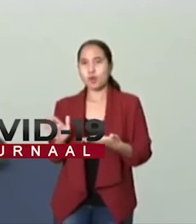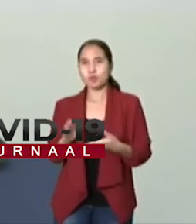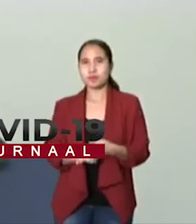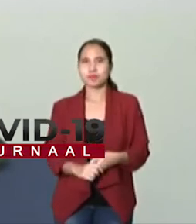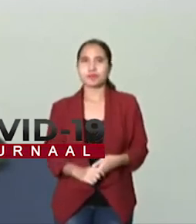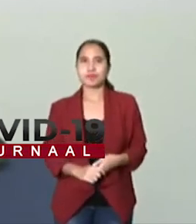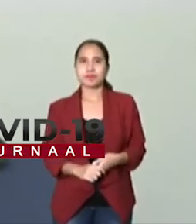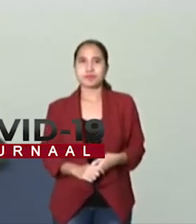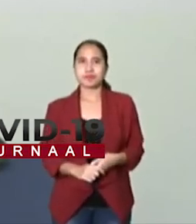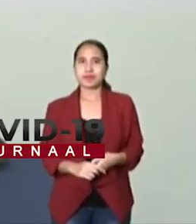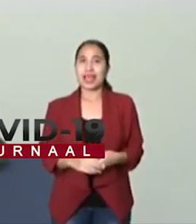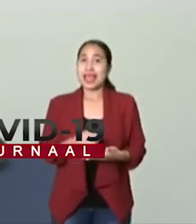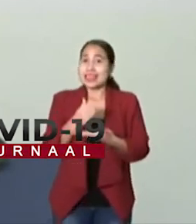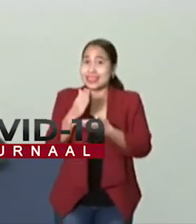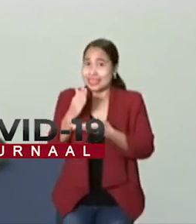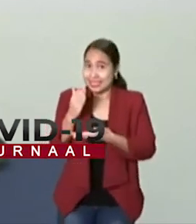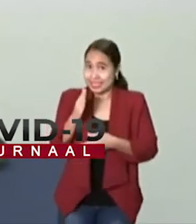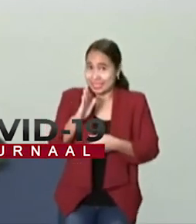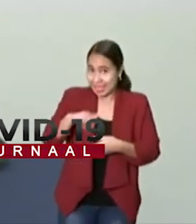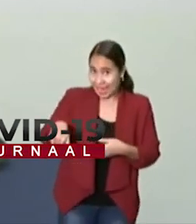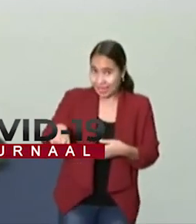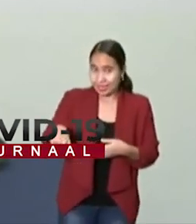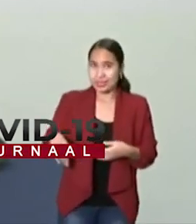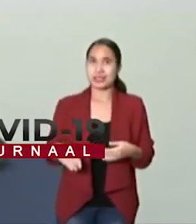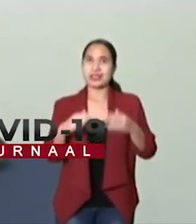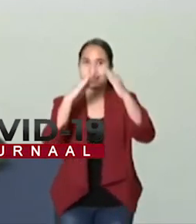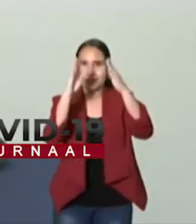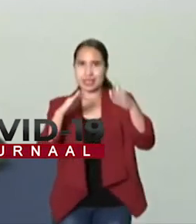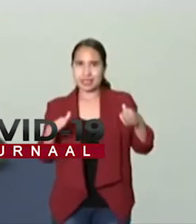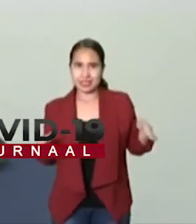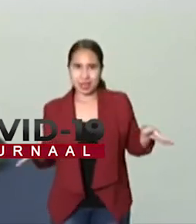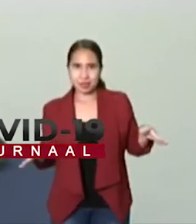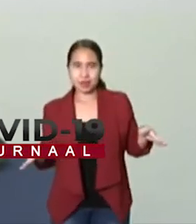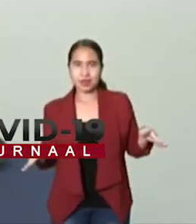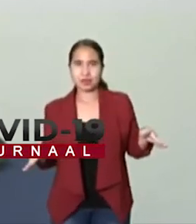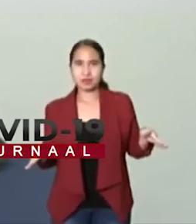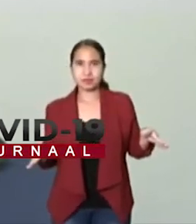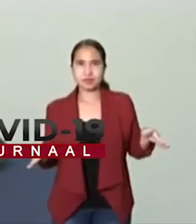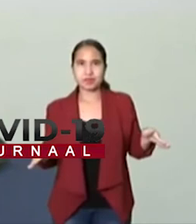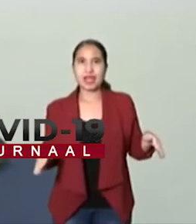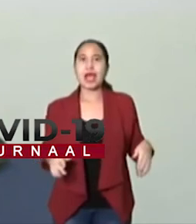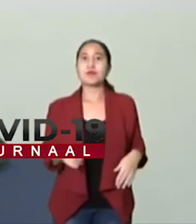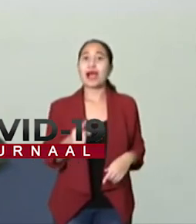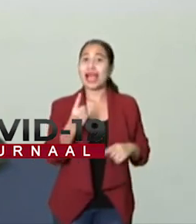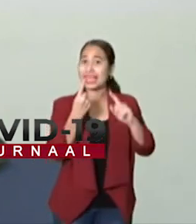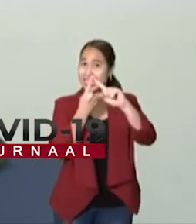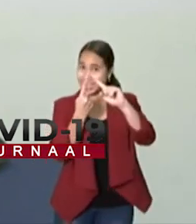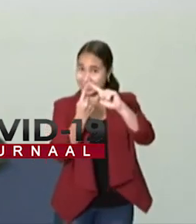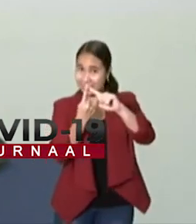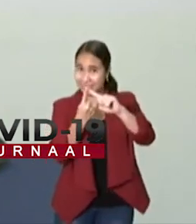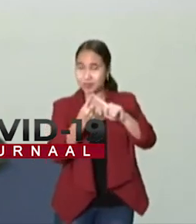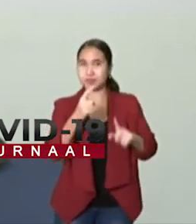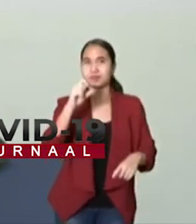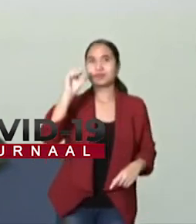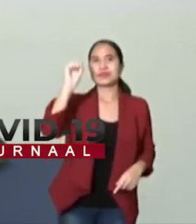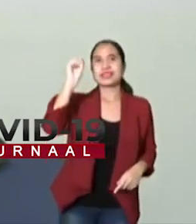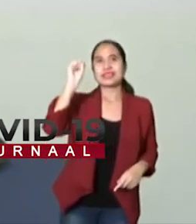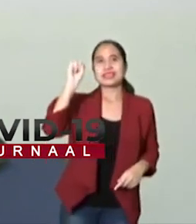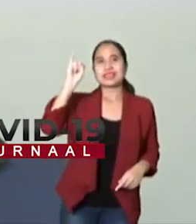disi, baka december, Sinopharm is na enige sawe abi, un